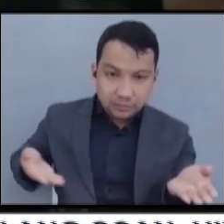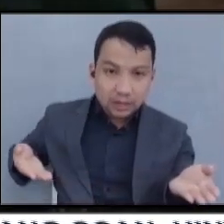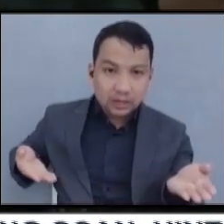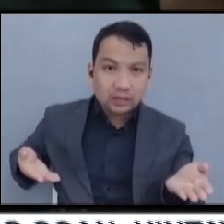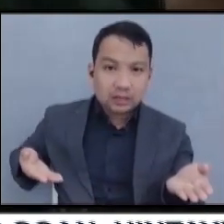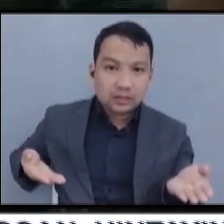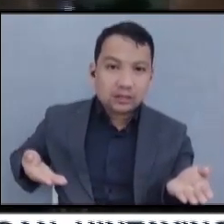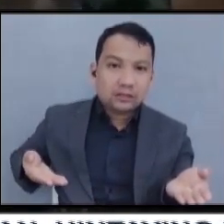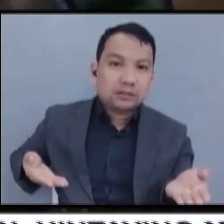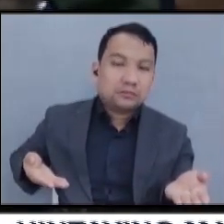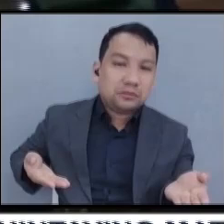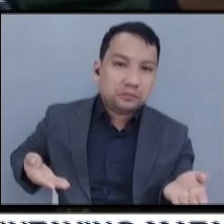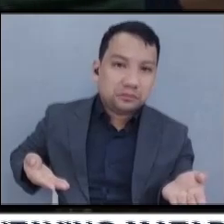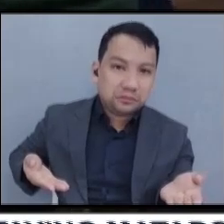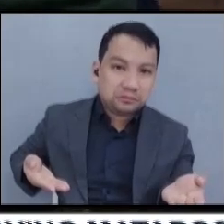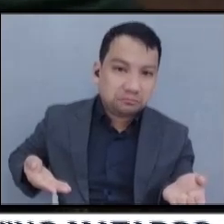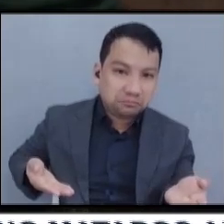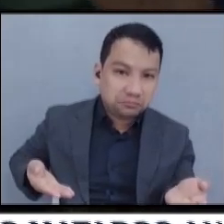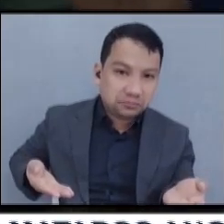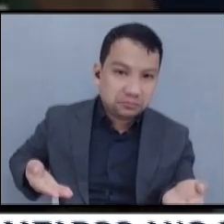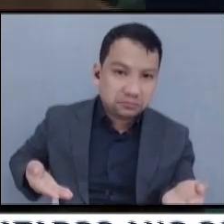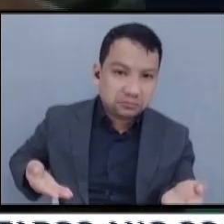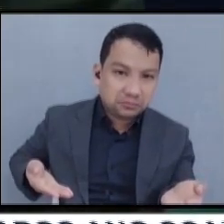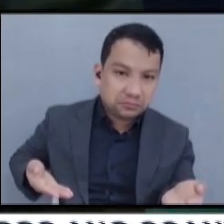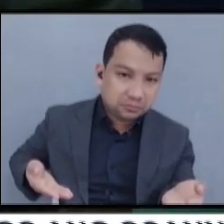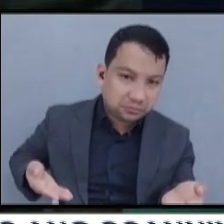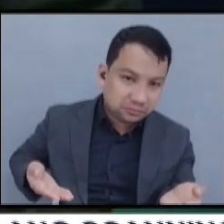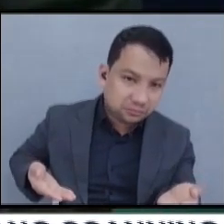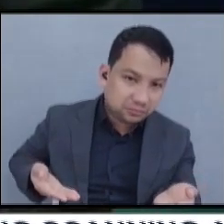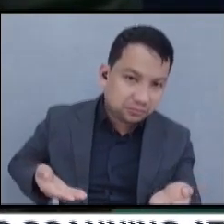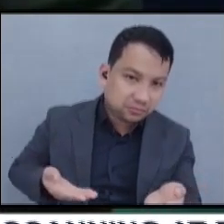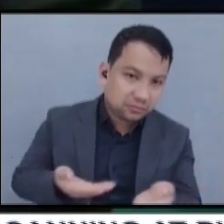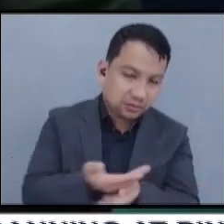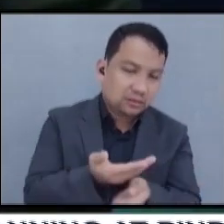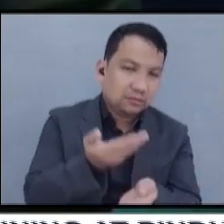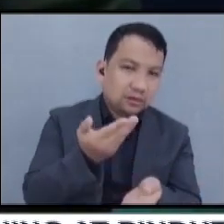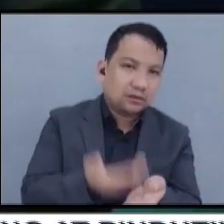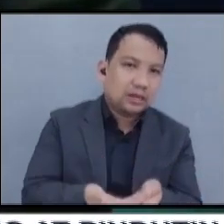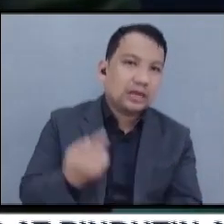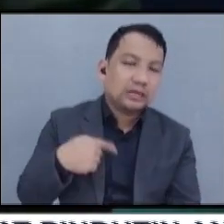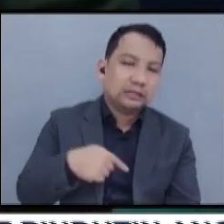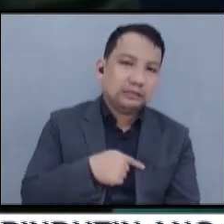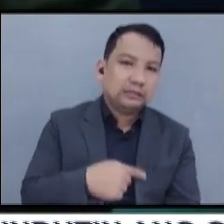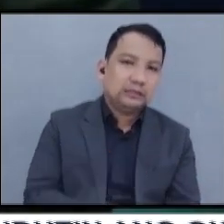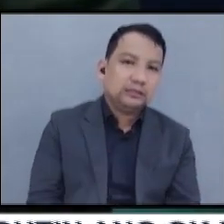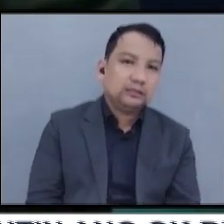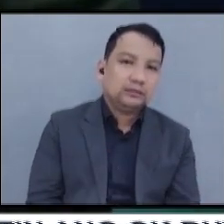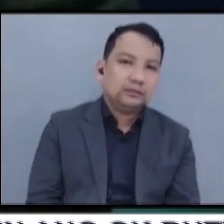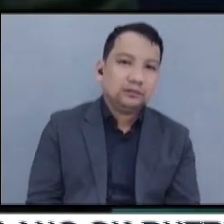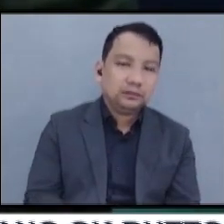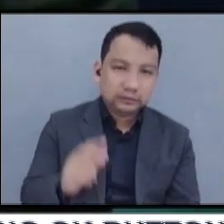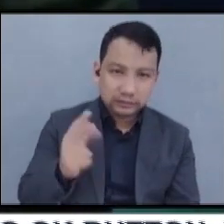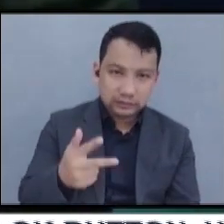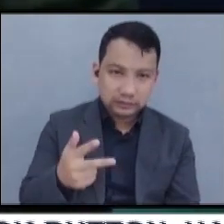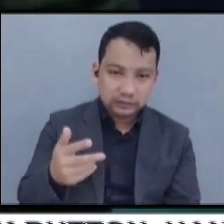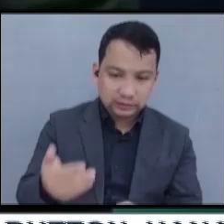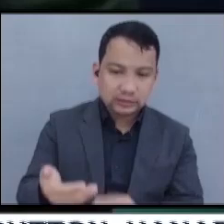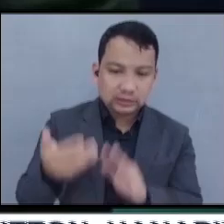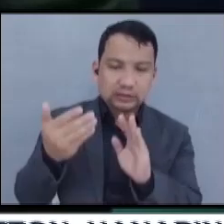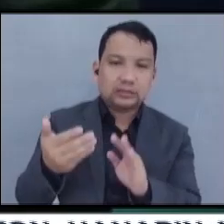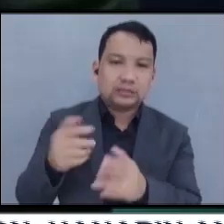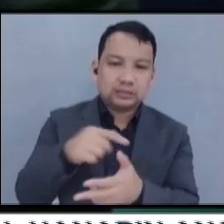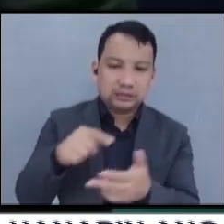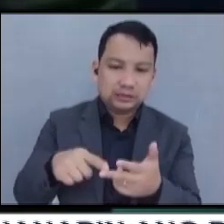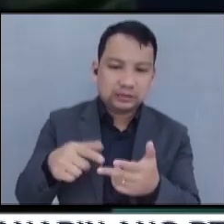ng buwelo buelo inano kami binangga kami Tatlo po kaming nasa harapan ba